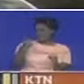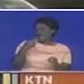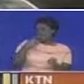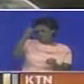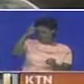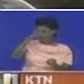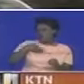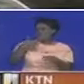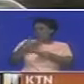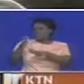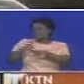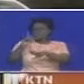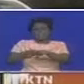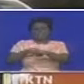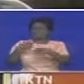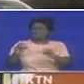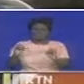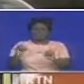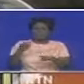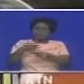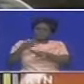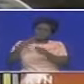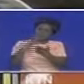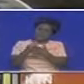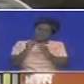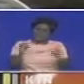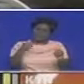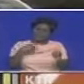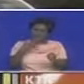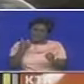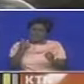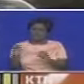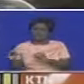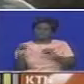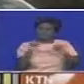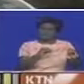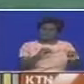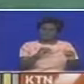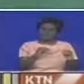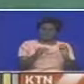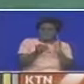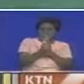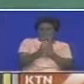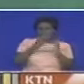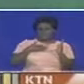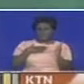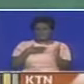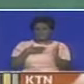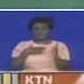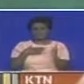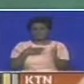wase muda kupe pesa ya mpaka fomes uju wangu nataraj